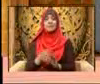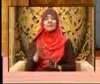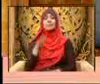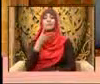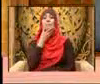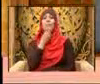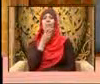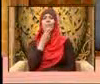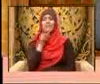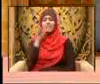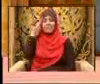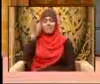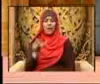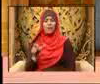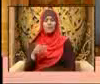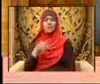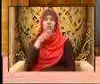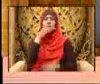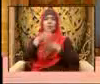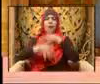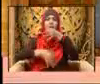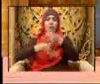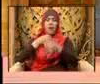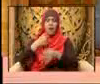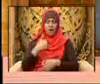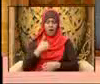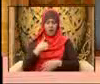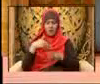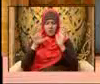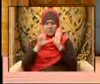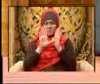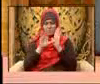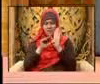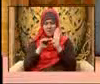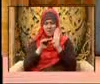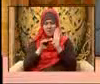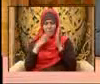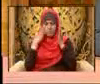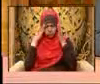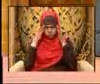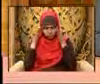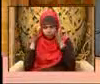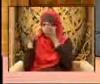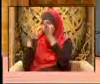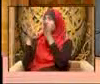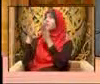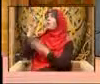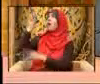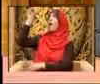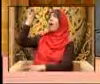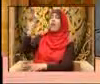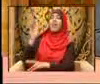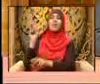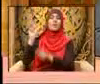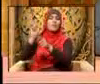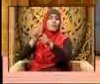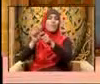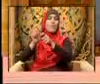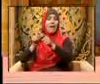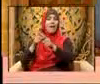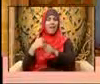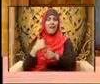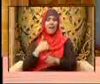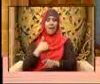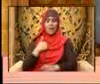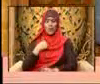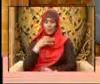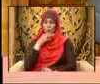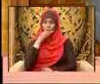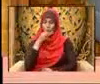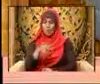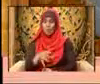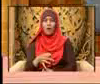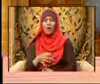الإنسان وهو في صلاته وهو يتوجه، نعم، إلى مولاه سبحانه وتعالى ويصفه